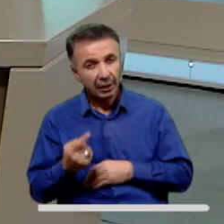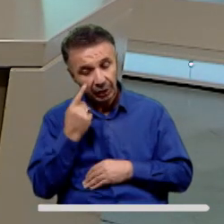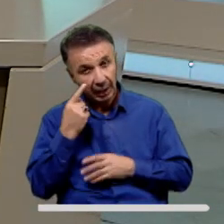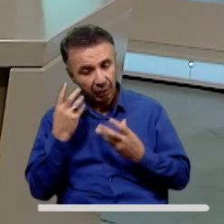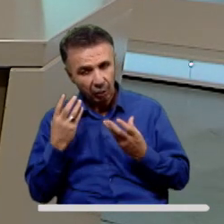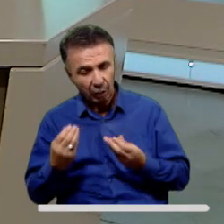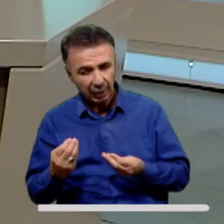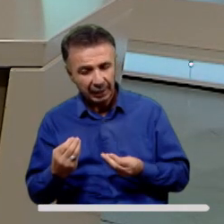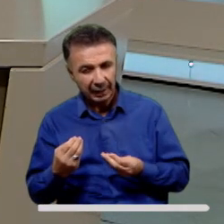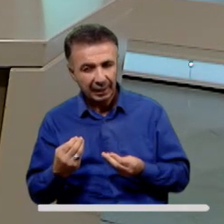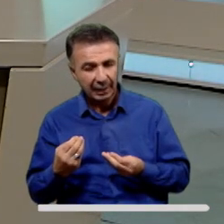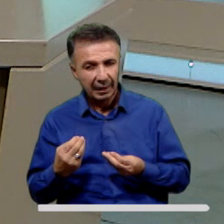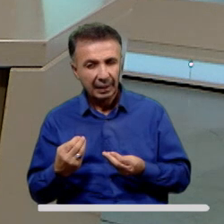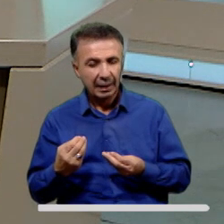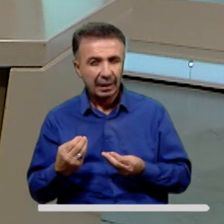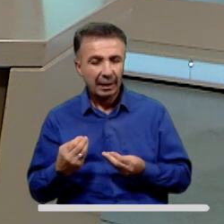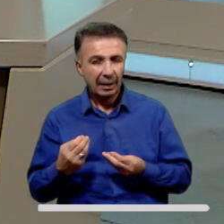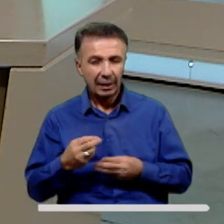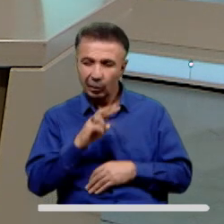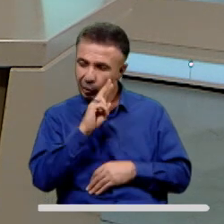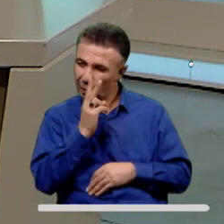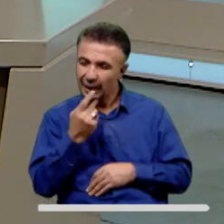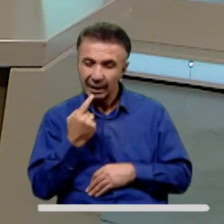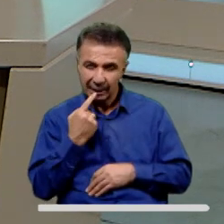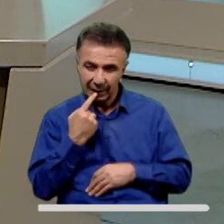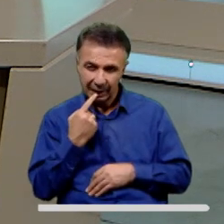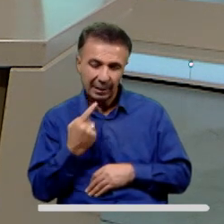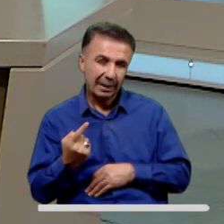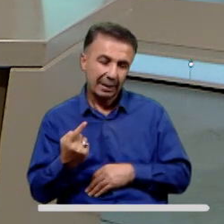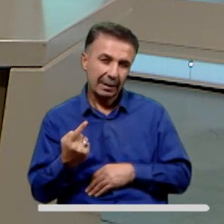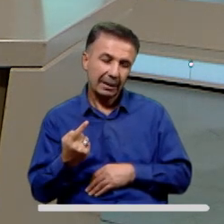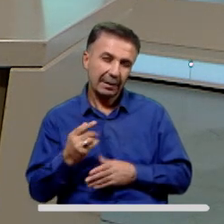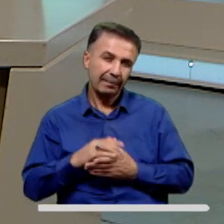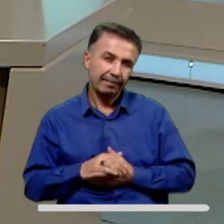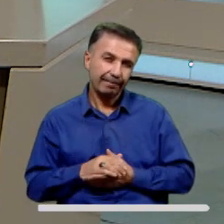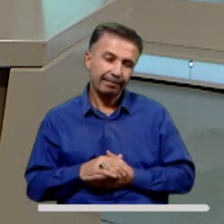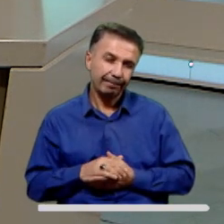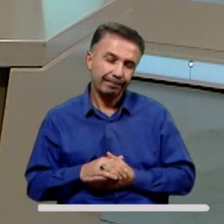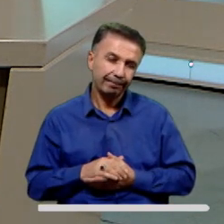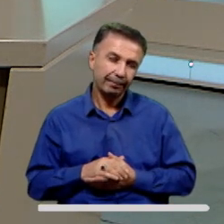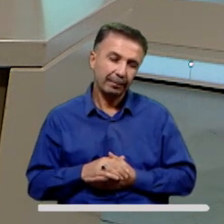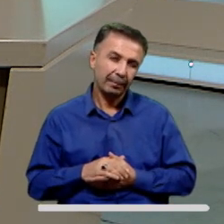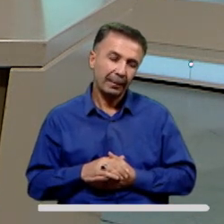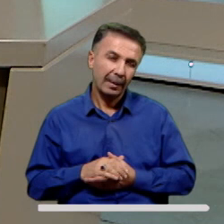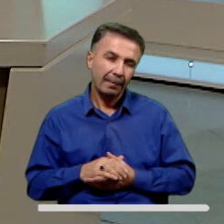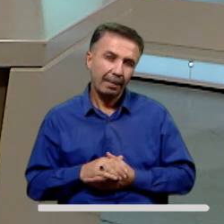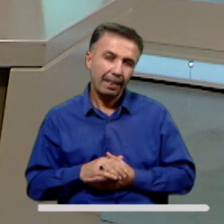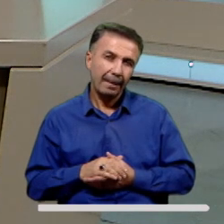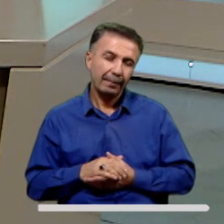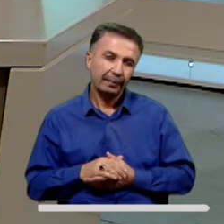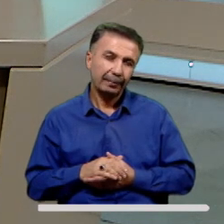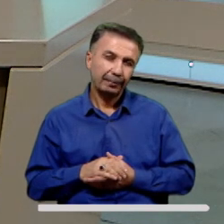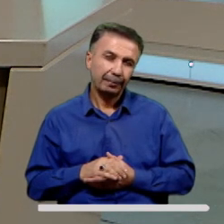benim vesilemle olmasın diye artık azimeti mi seçiyor, ruhsatı mı diğerleri seçiyor, rahat olanlar. Bunlar biraz daha takva boyutu